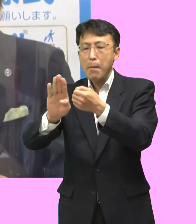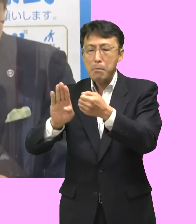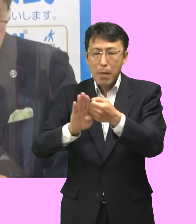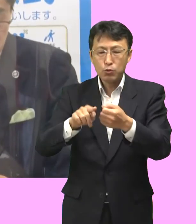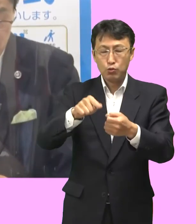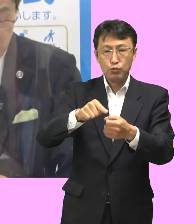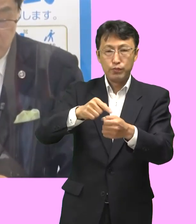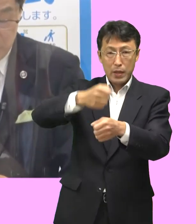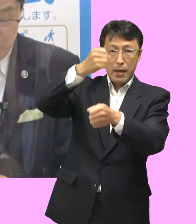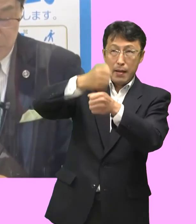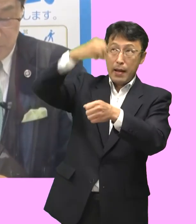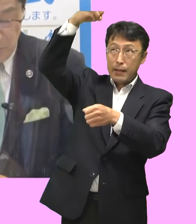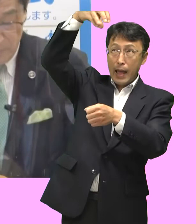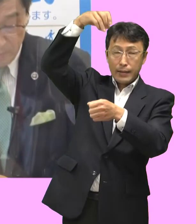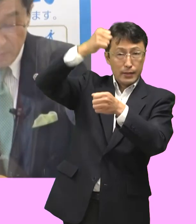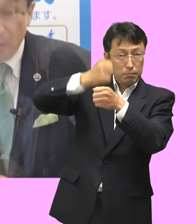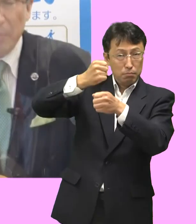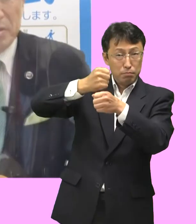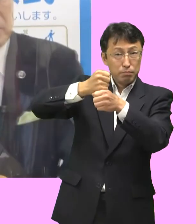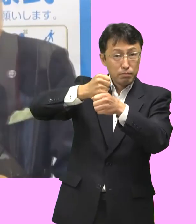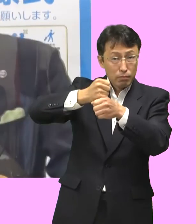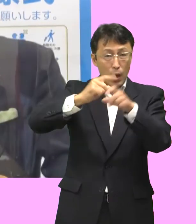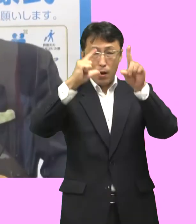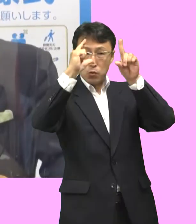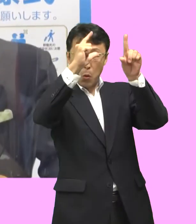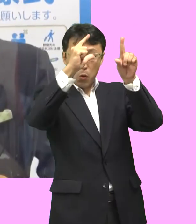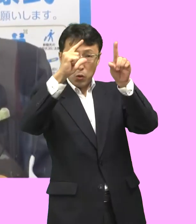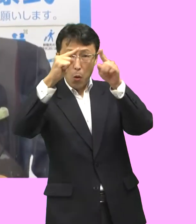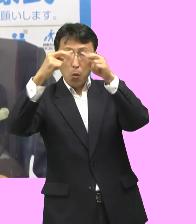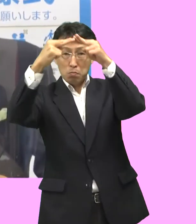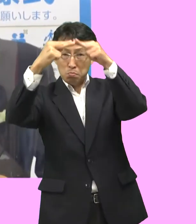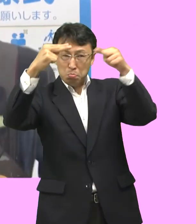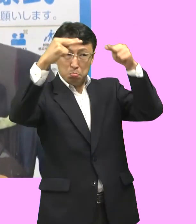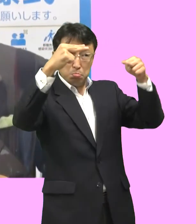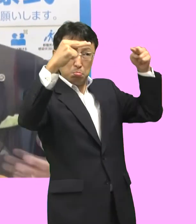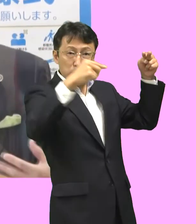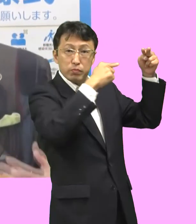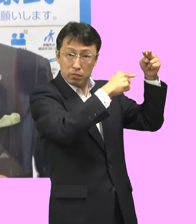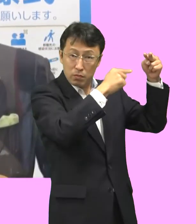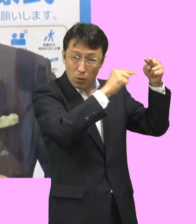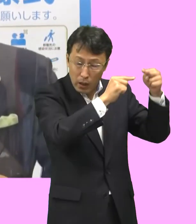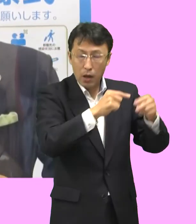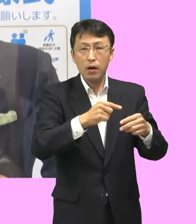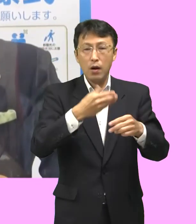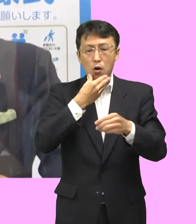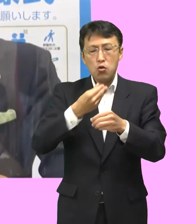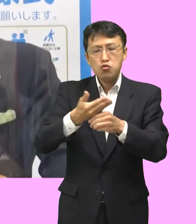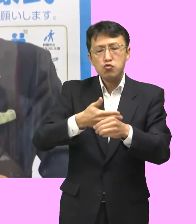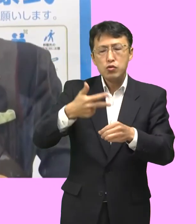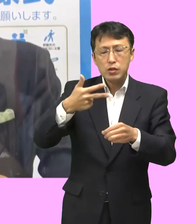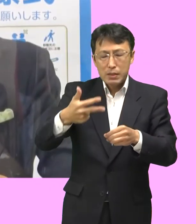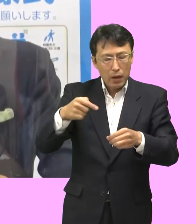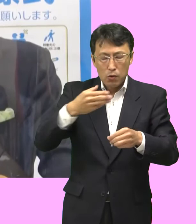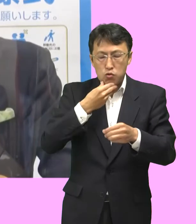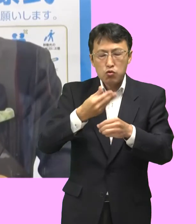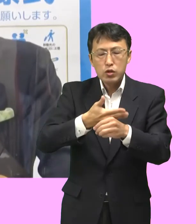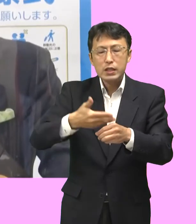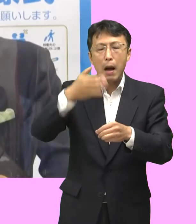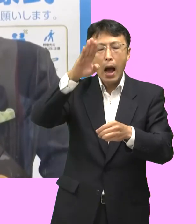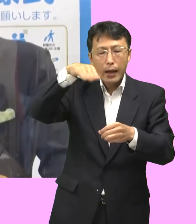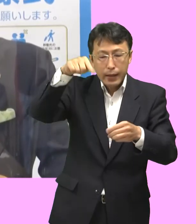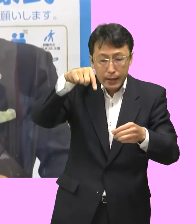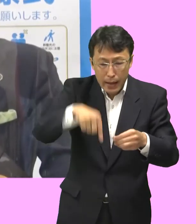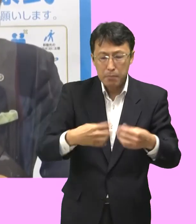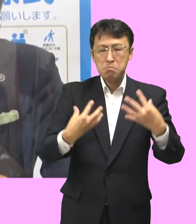た、地域をはじめですね、やっぱりこれ福島だけで負担するんじゃなくて全国で負担を分かち合うの